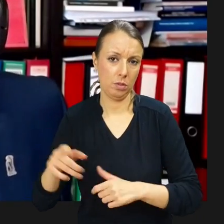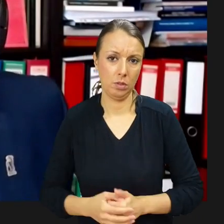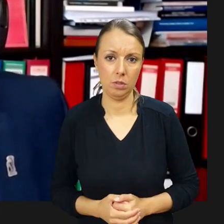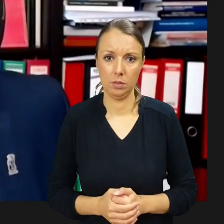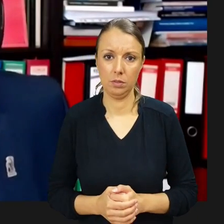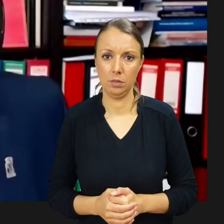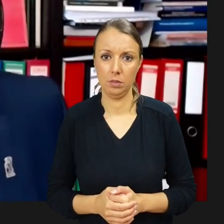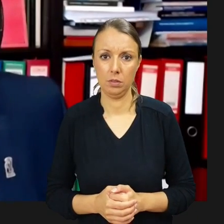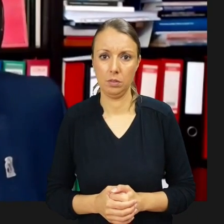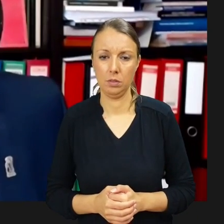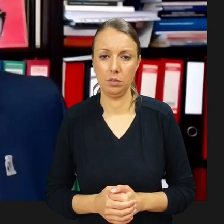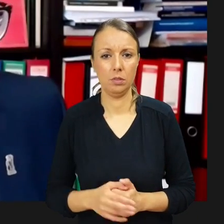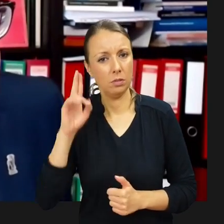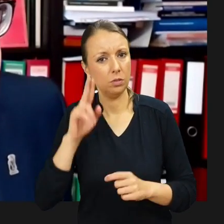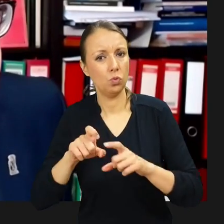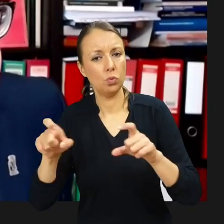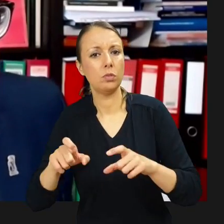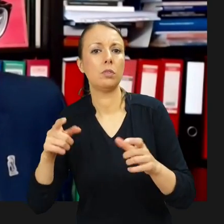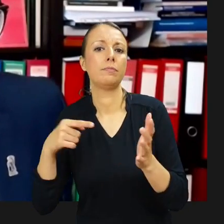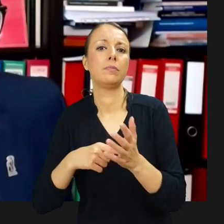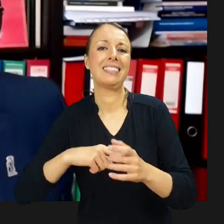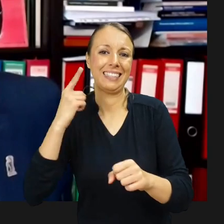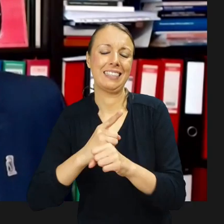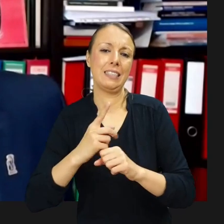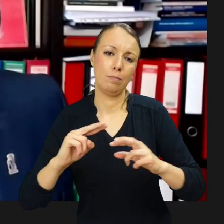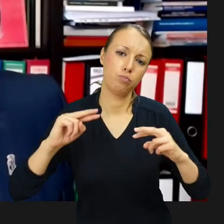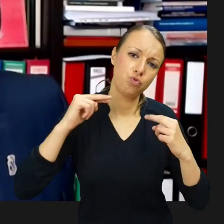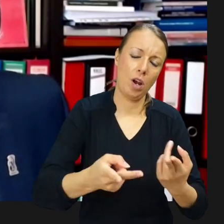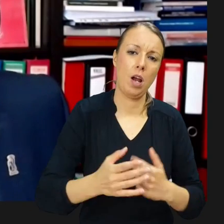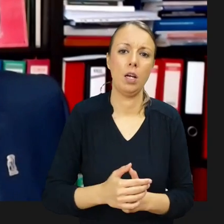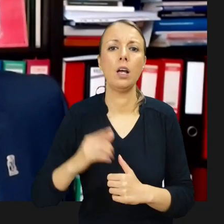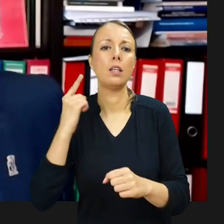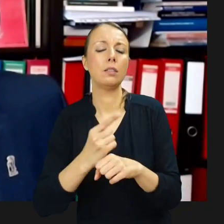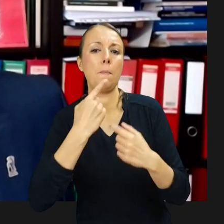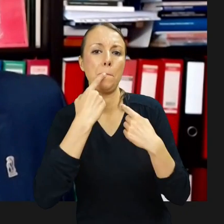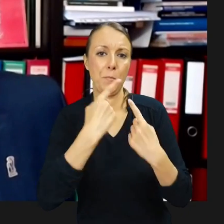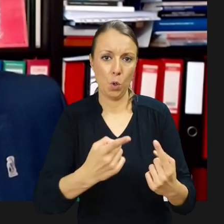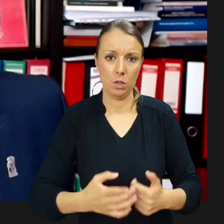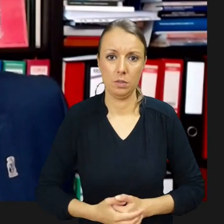przekazania czy do wydania decyzji w tym przedmiocie,